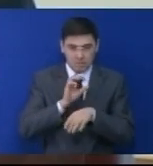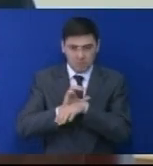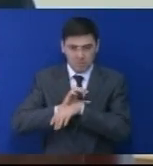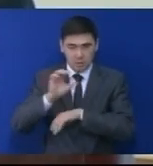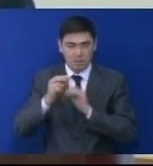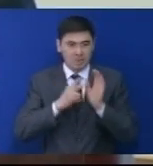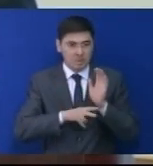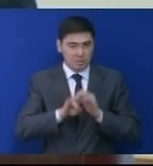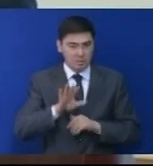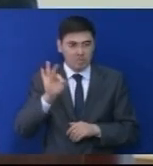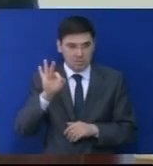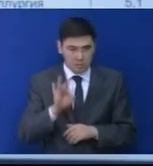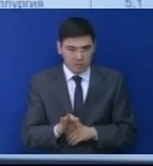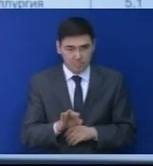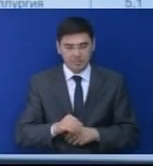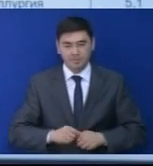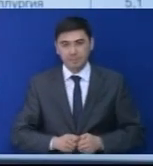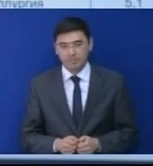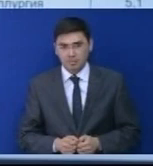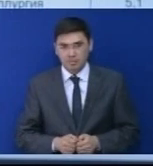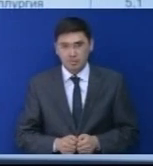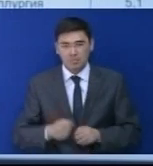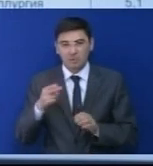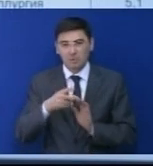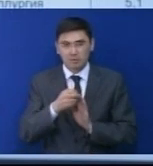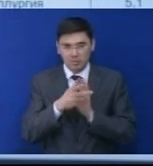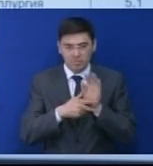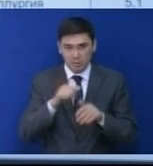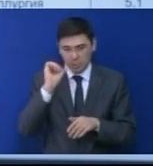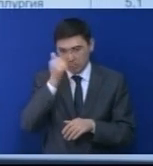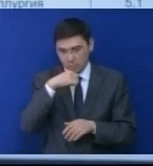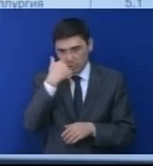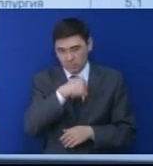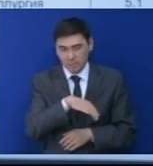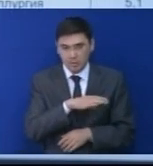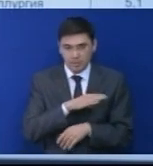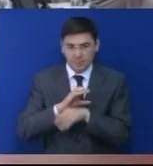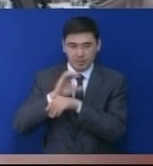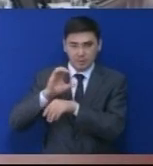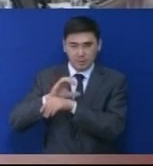экспортының 75%-ына тиесілі. 2018 жылы Қазақстанның шикізаттық емес экспорты